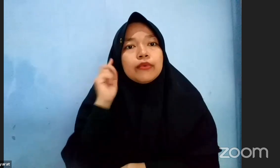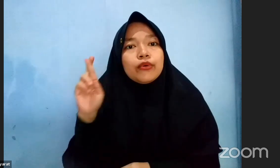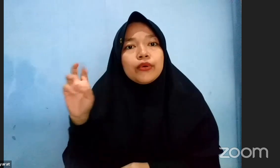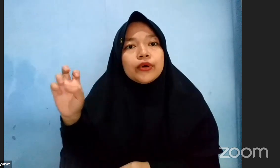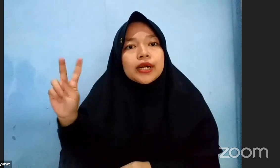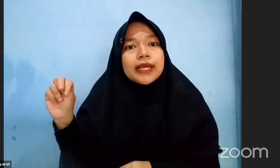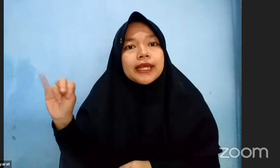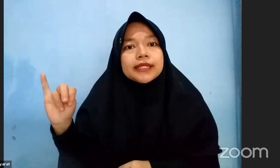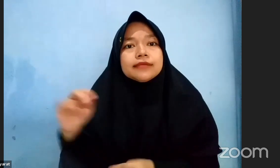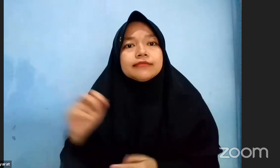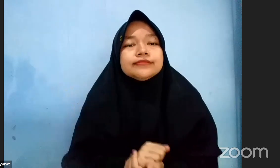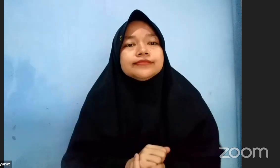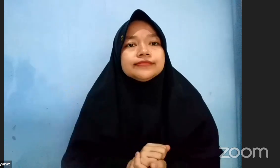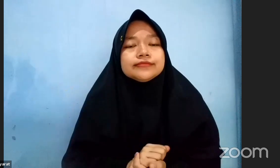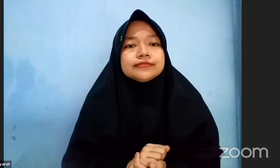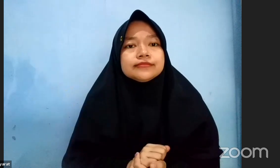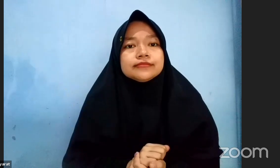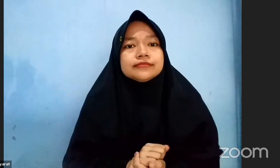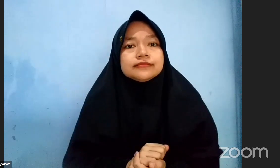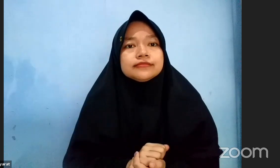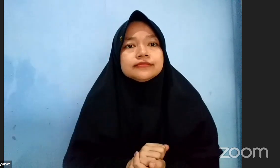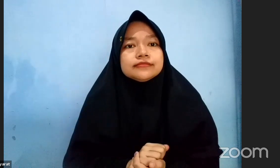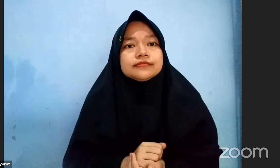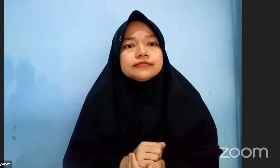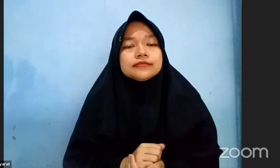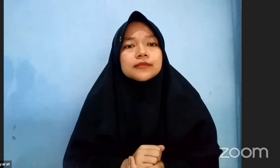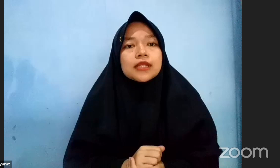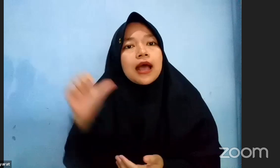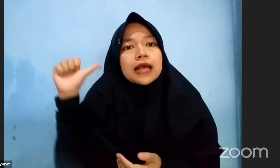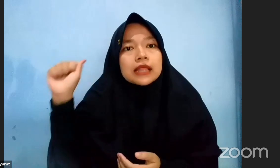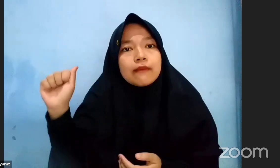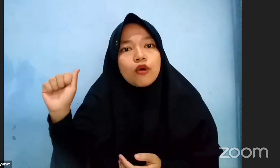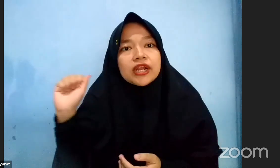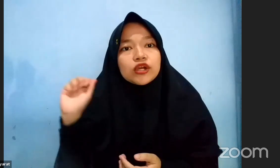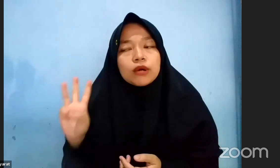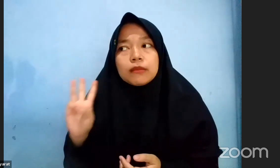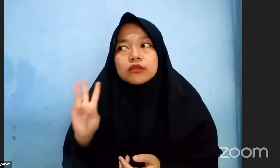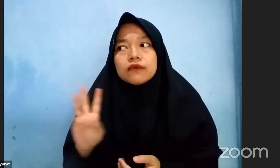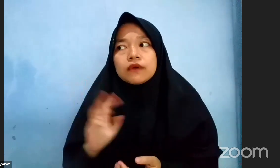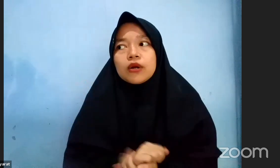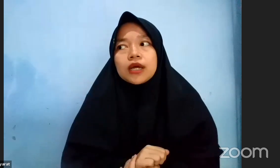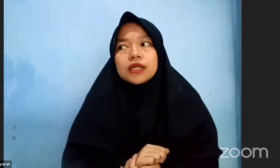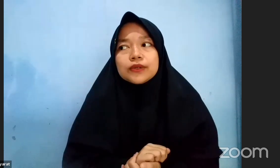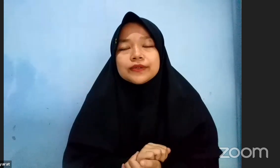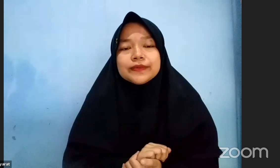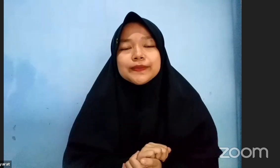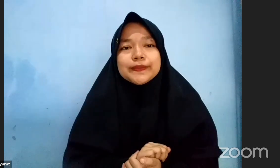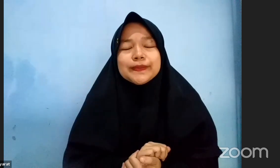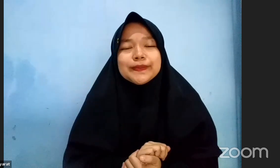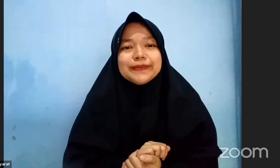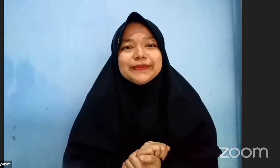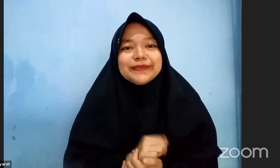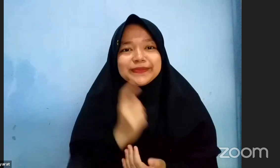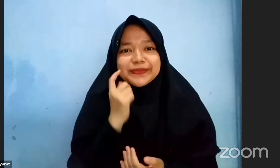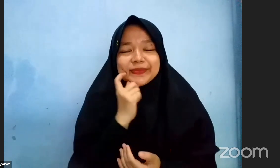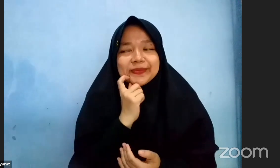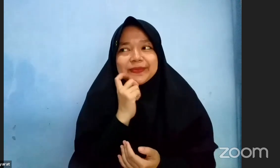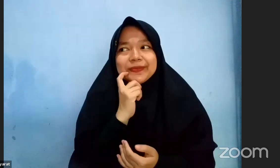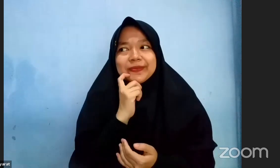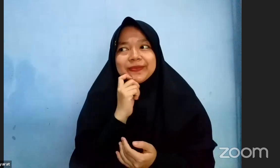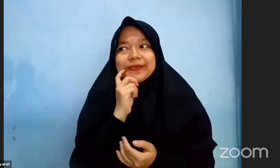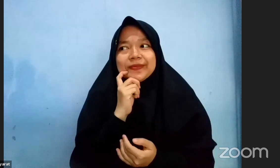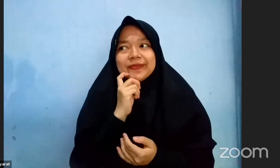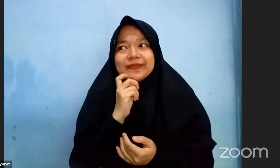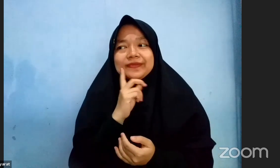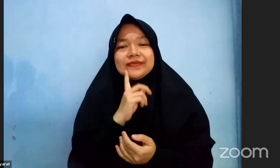Anggi assalamualaikum warahmatullah wabarakatuh Ya Rohmatul paragraf tuh ini